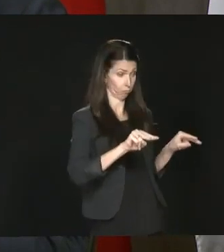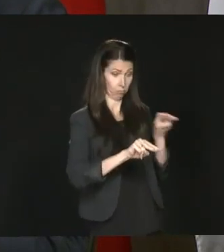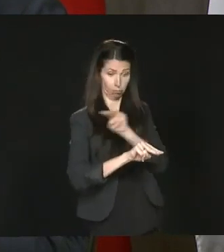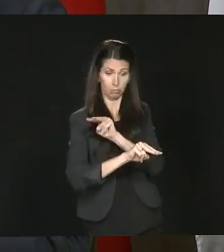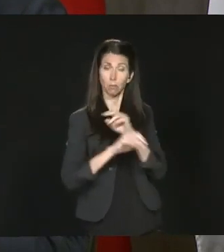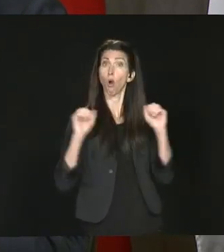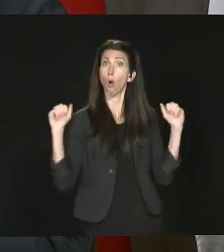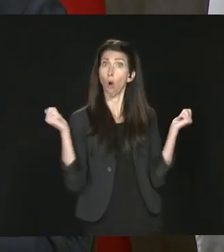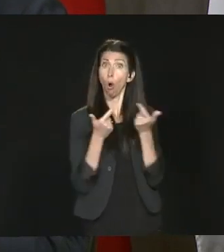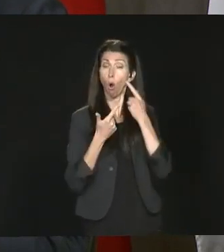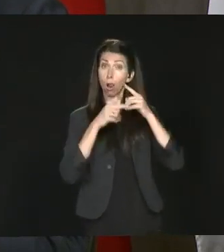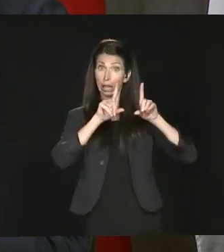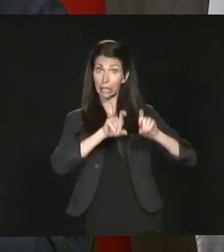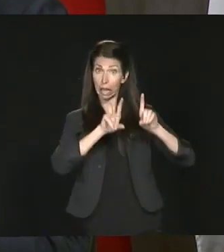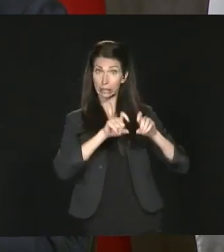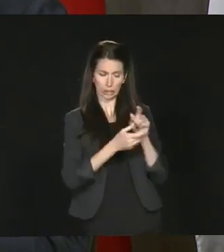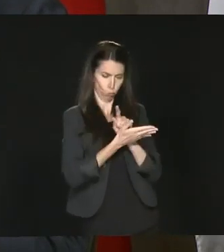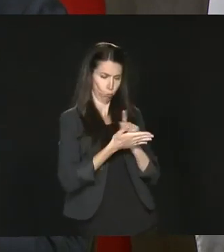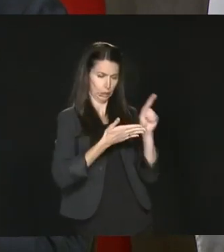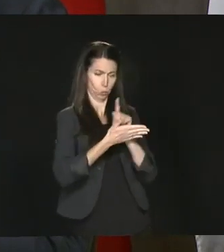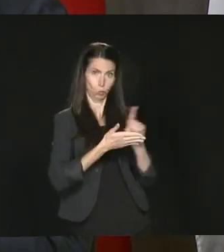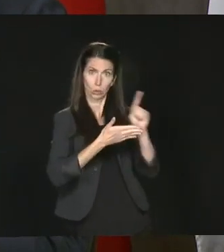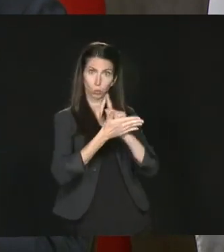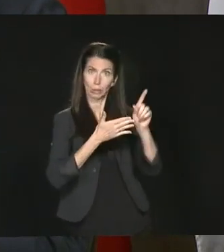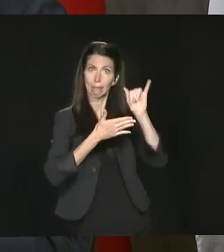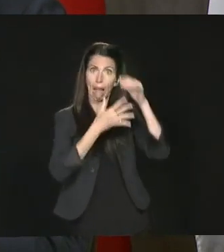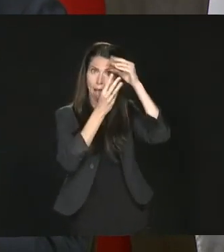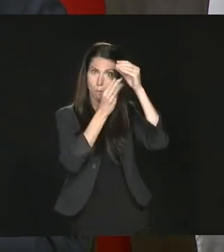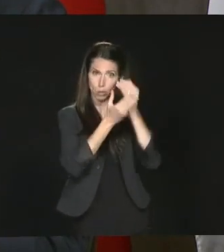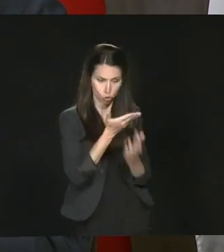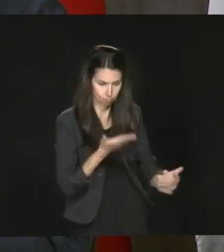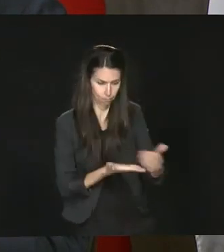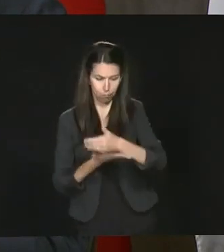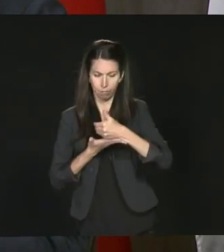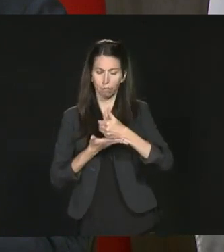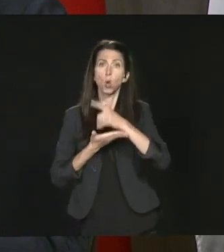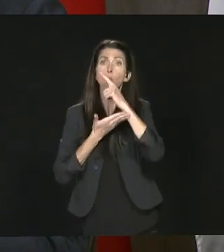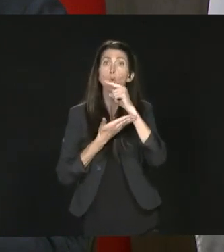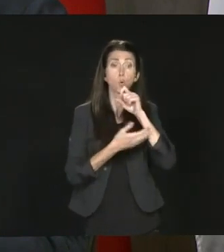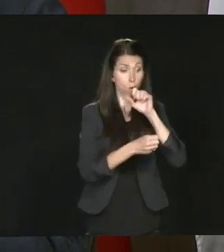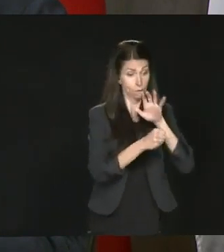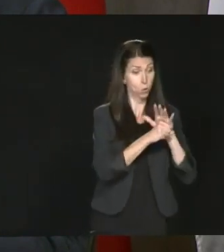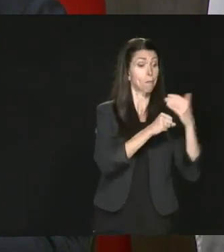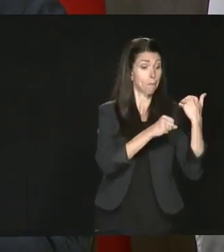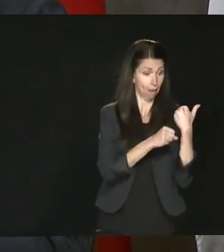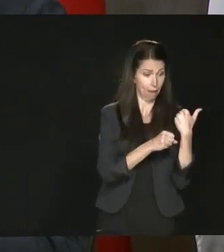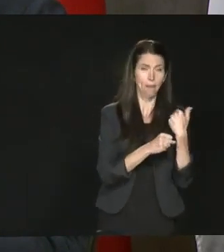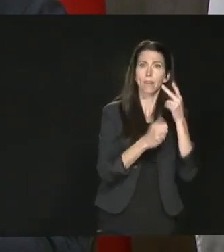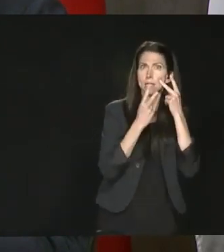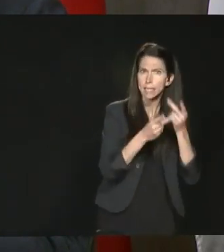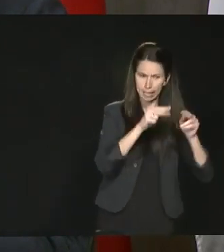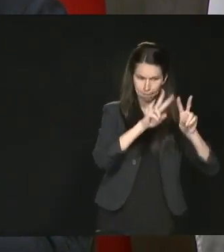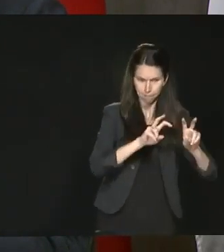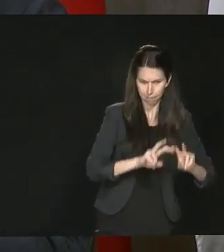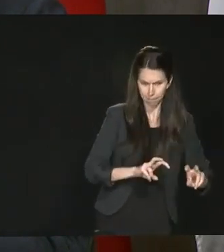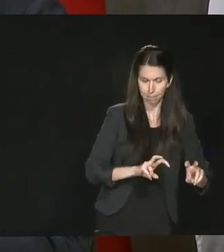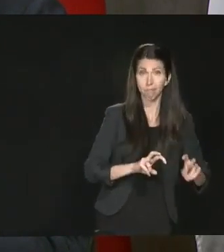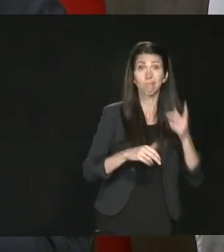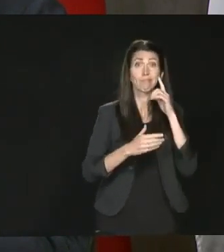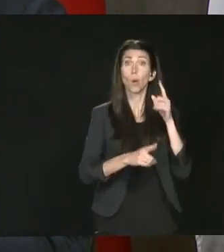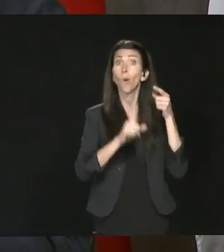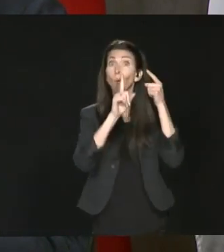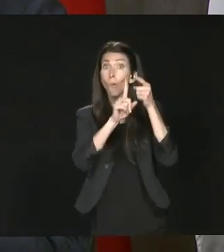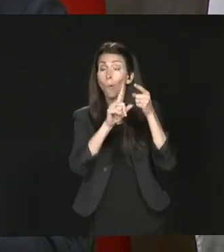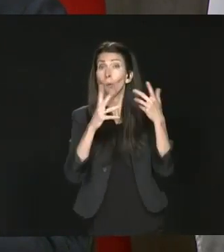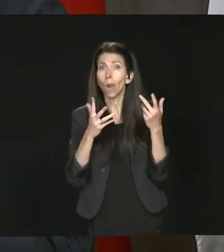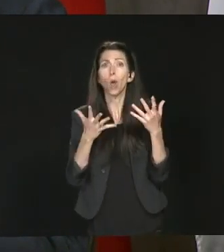Nous visons un taux de positivité inférieur à 10 % soit le point de référence international. Cela nous indique que